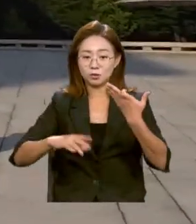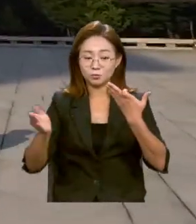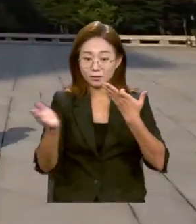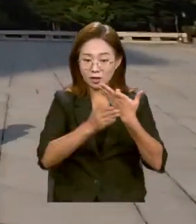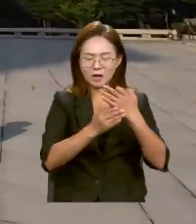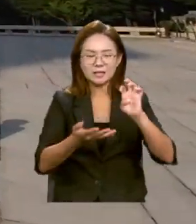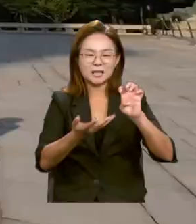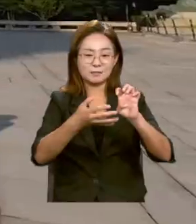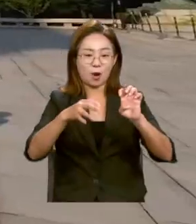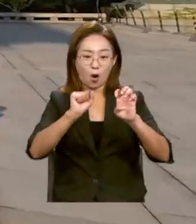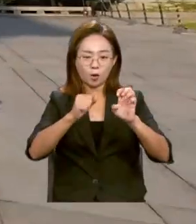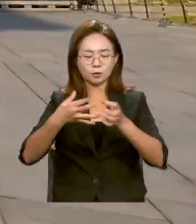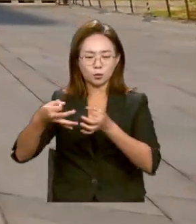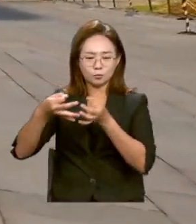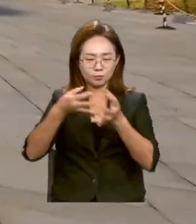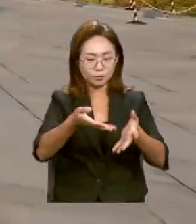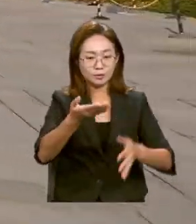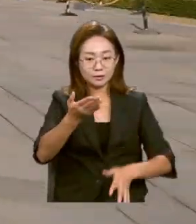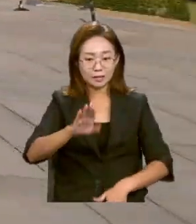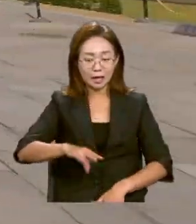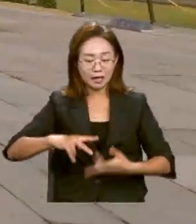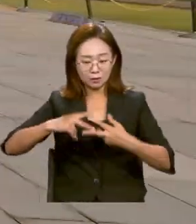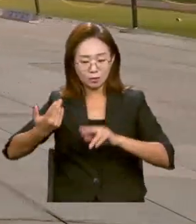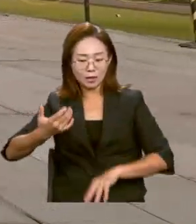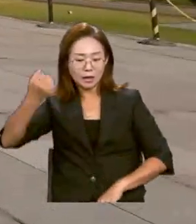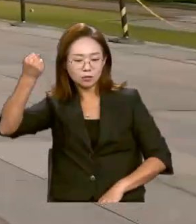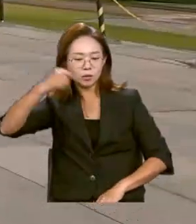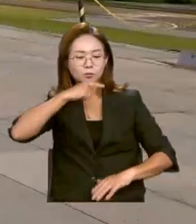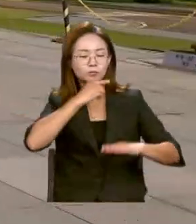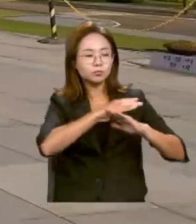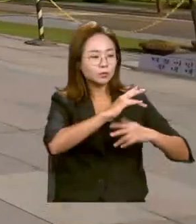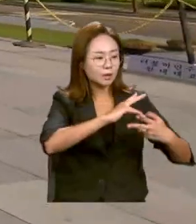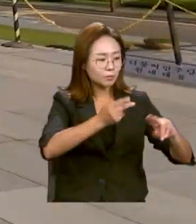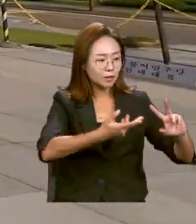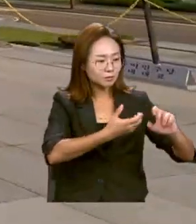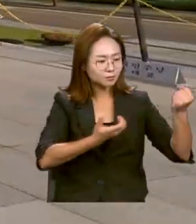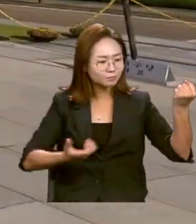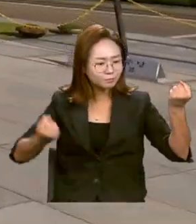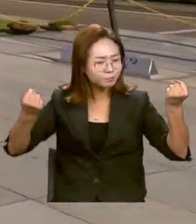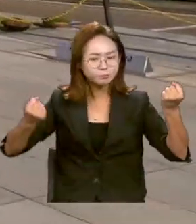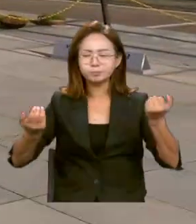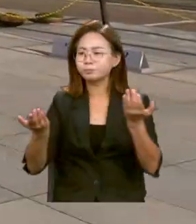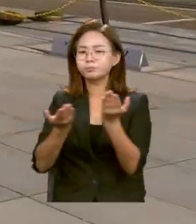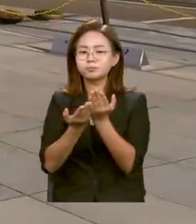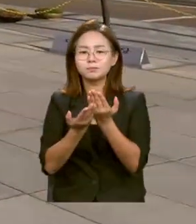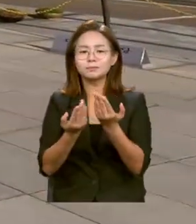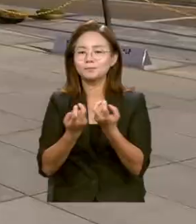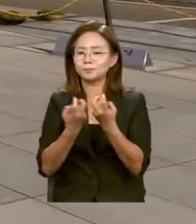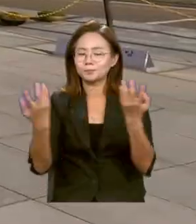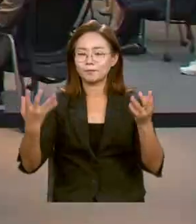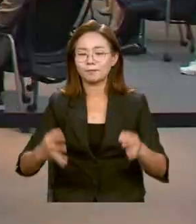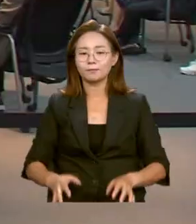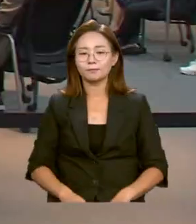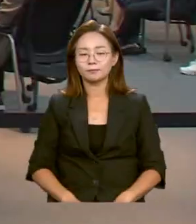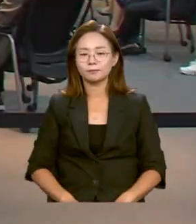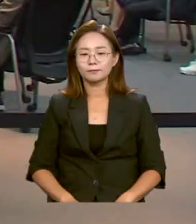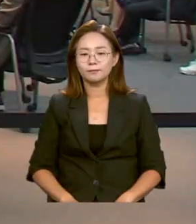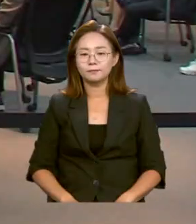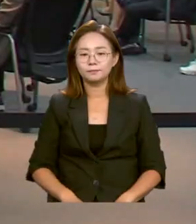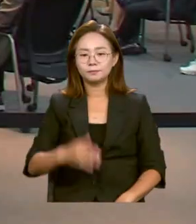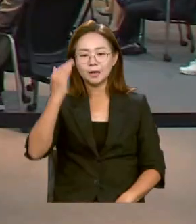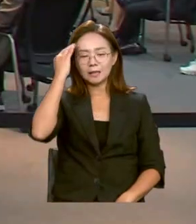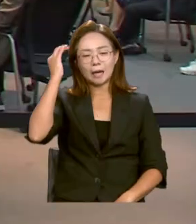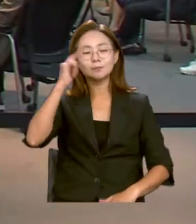40억 원의 예산을 드렸는데 정작이 기록을 가지고 북한에 있는 가족을 찾을 방법이 없습니다